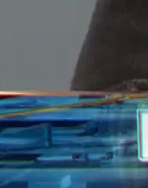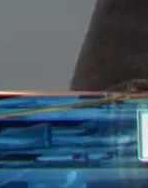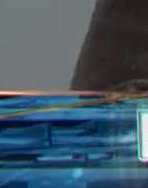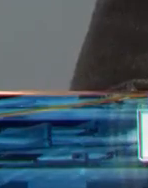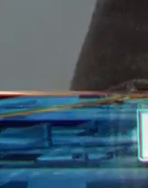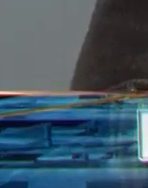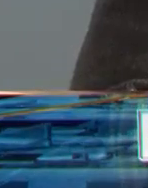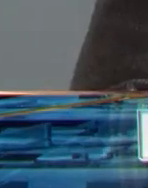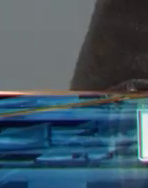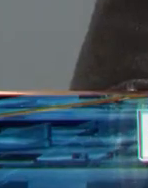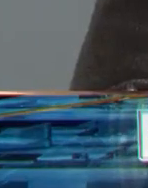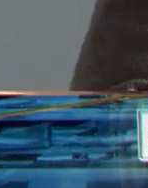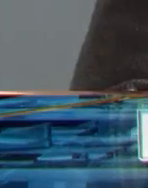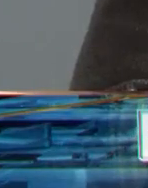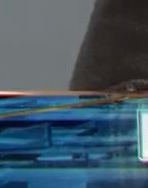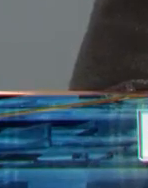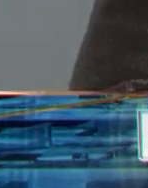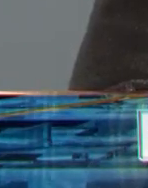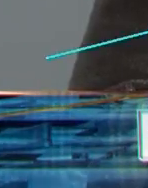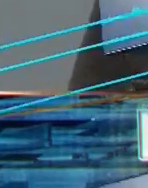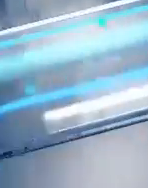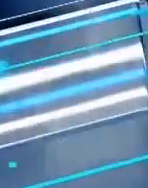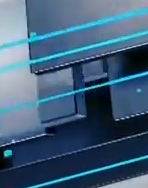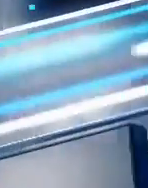жақсы. Заманауи үлгіге сәйкес барлығы.